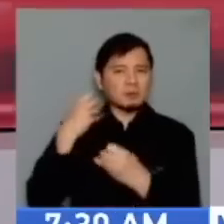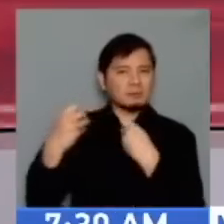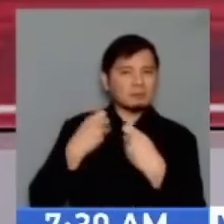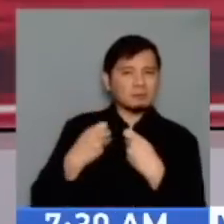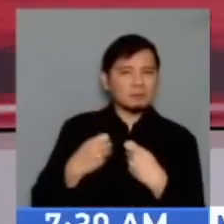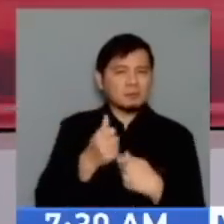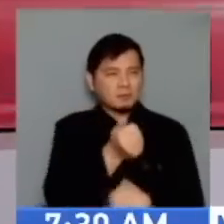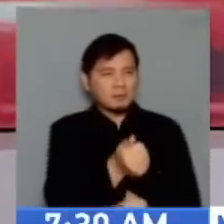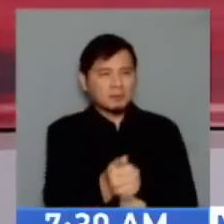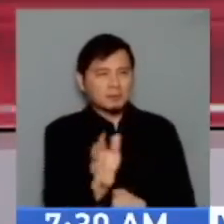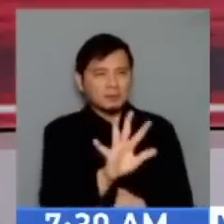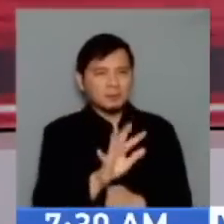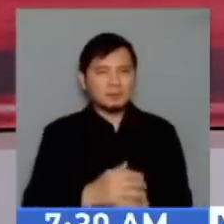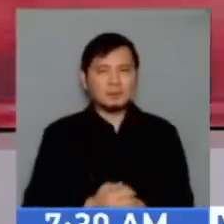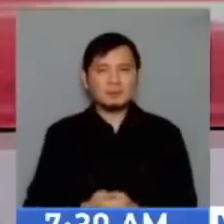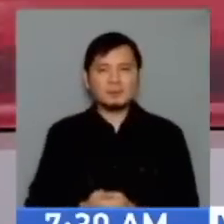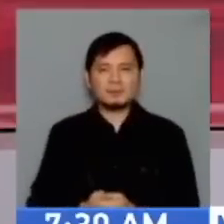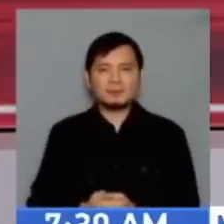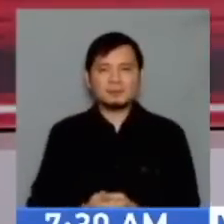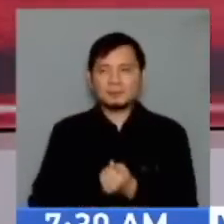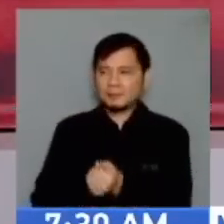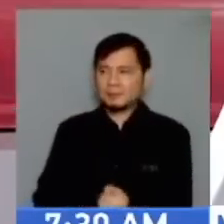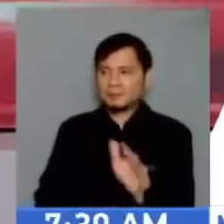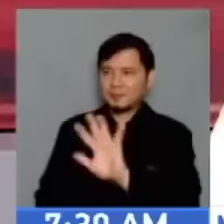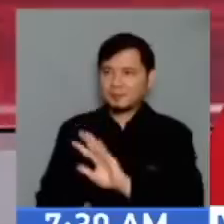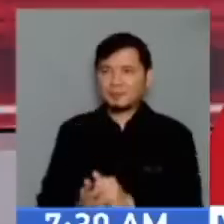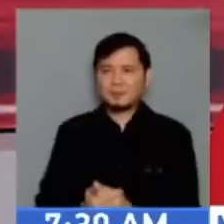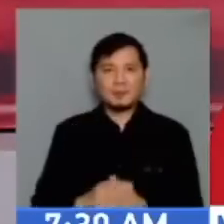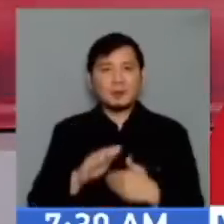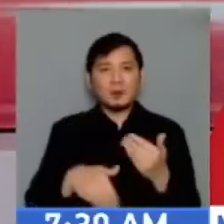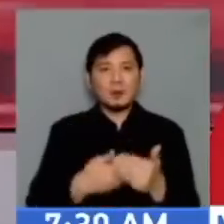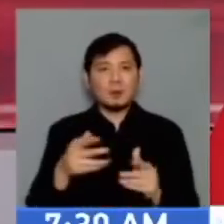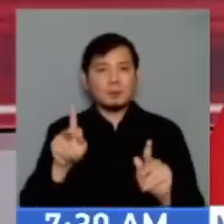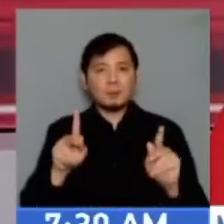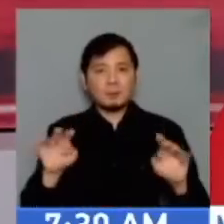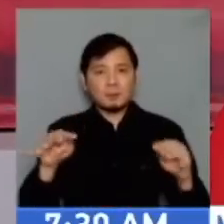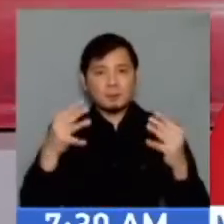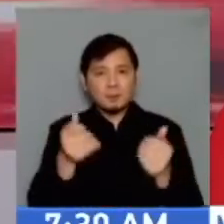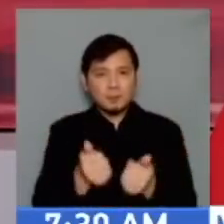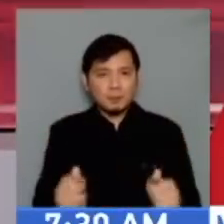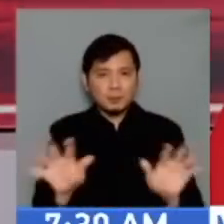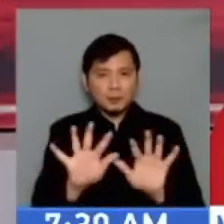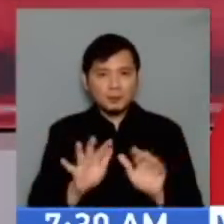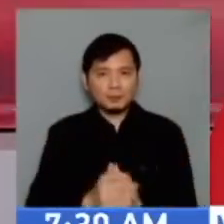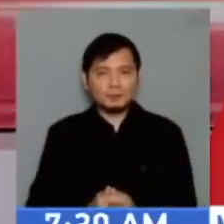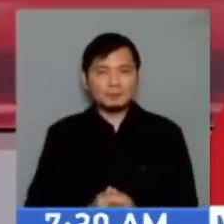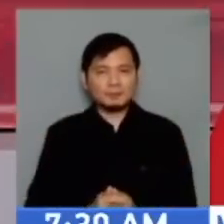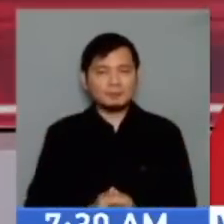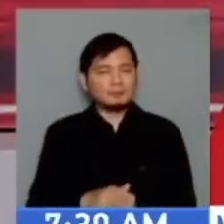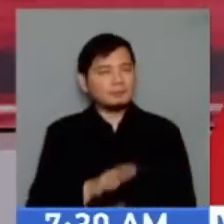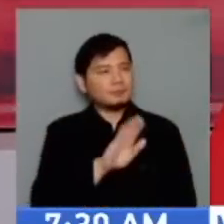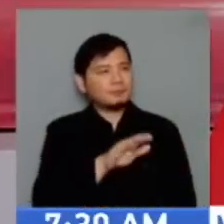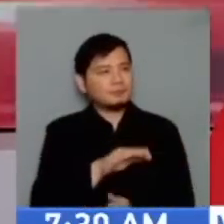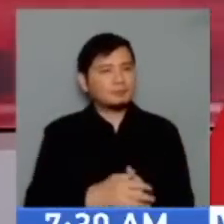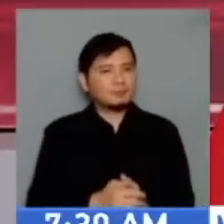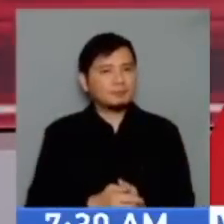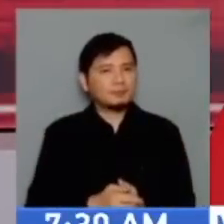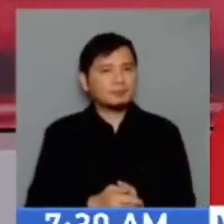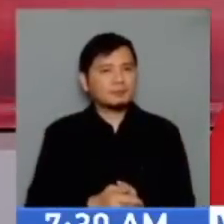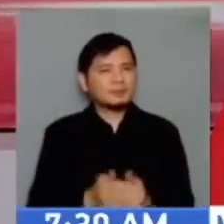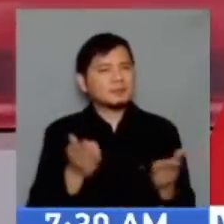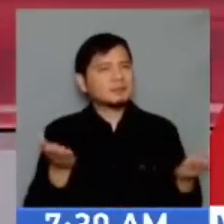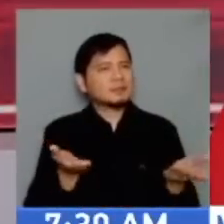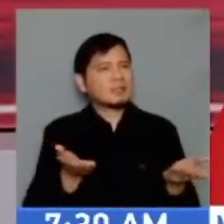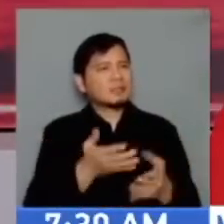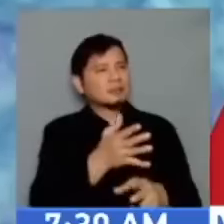umali po ito. Hi, good morning, Mariz. Good morning sa lahat ng nanonood at nakikinig. Alright, Doc, saan po ba nakukuha talaga itong